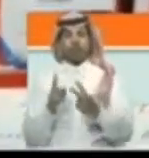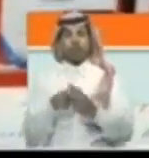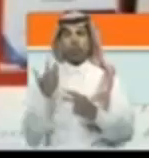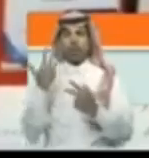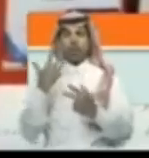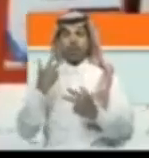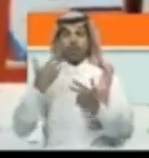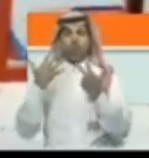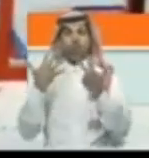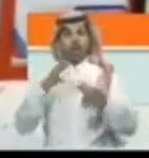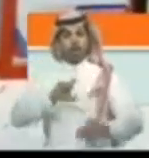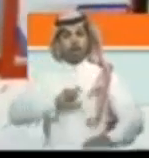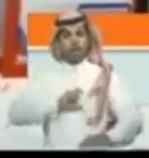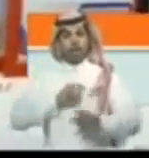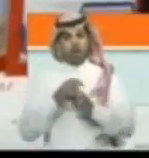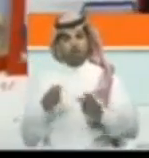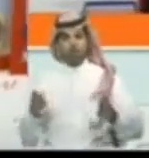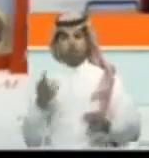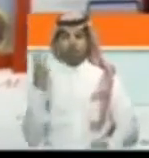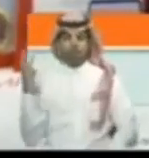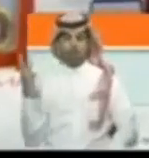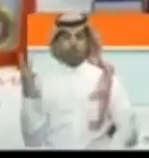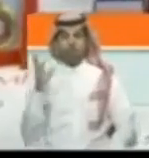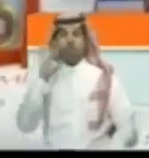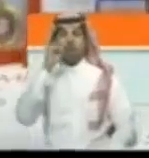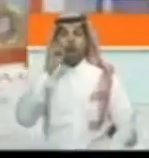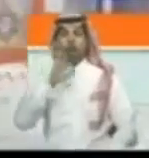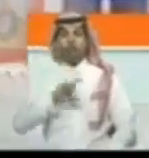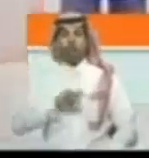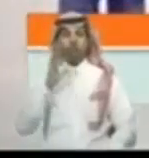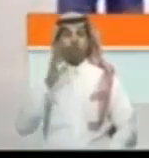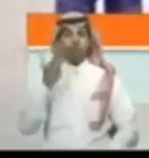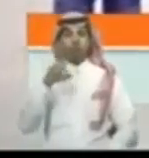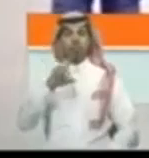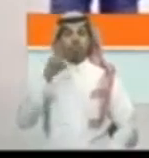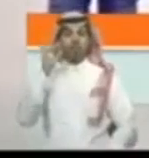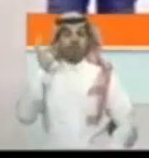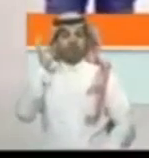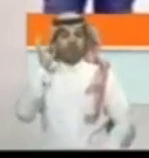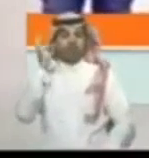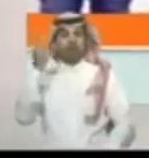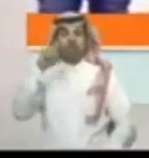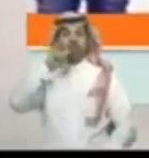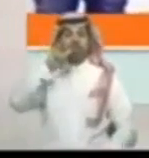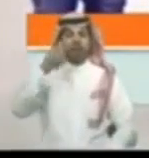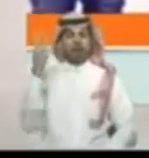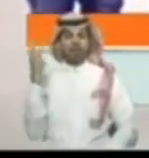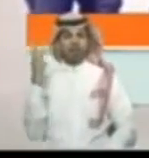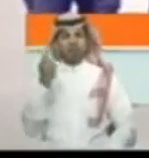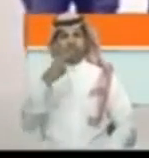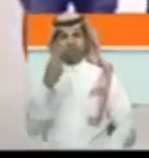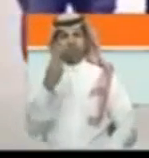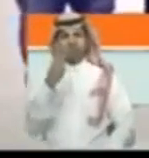وثمانية ميداليات متنوعة وثلاث ميداليات ذهبية وثلاث ميداليات فضية وميداليتين